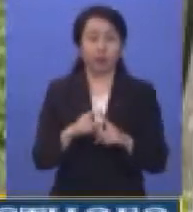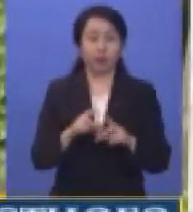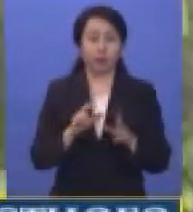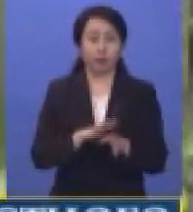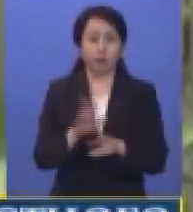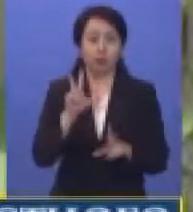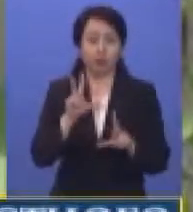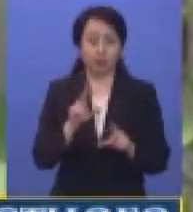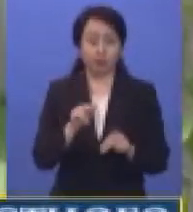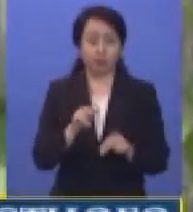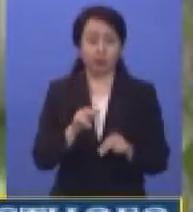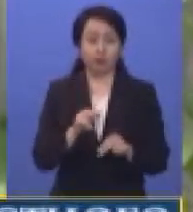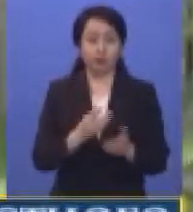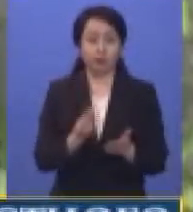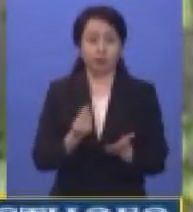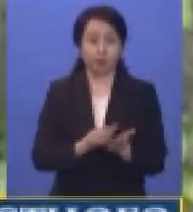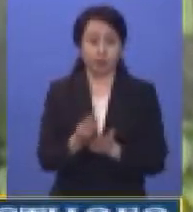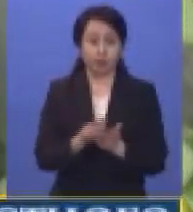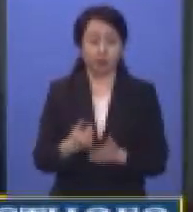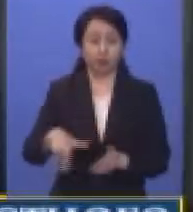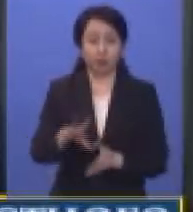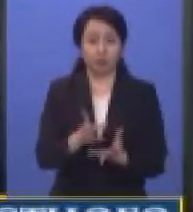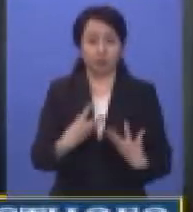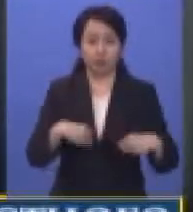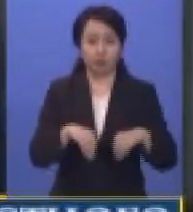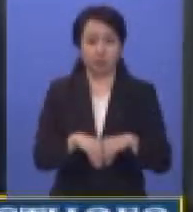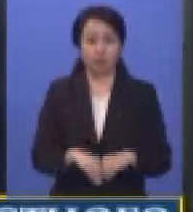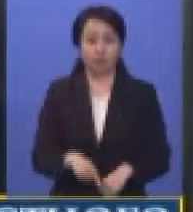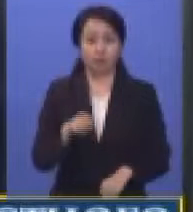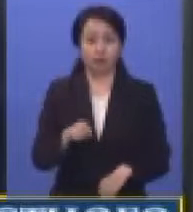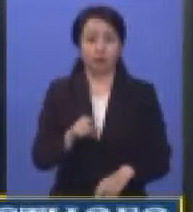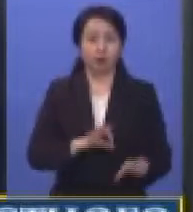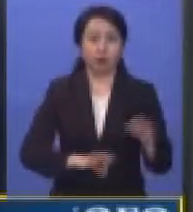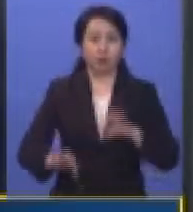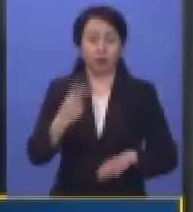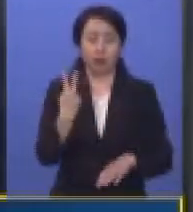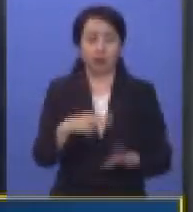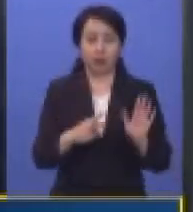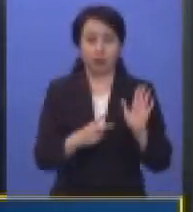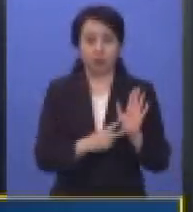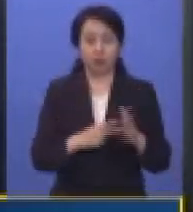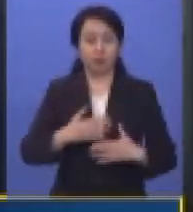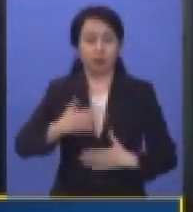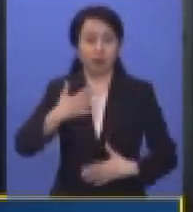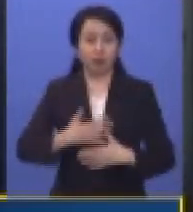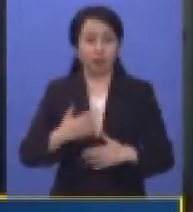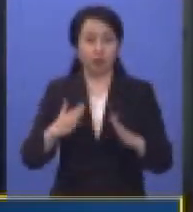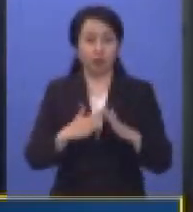обязанности градоначальника, компенсацию получили все семьи. Там запроектировано 27 многоэтажных домов,